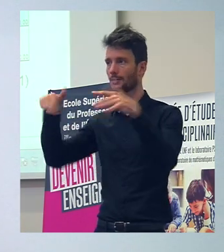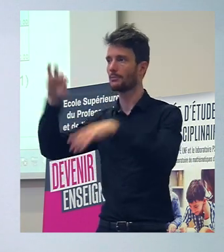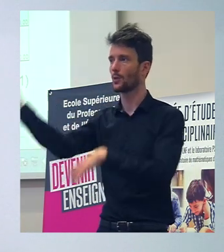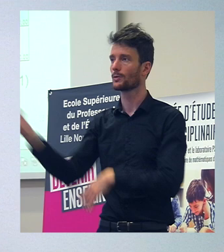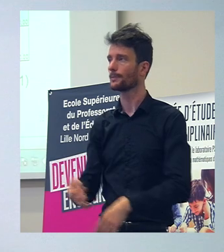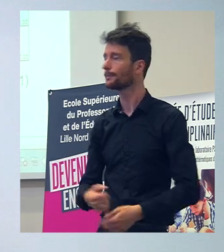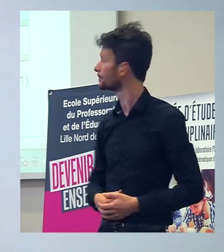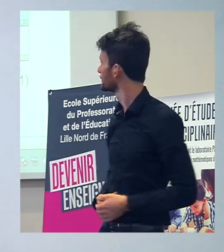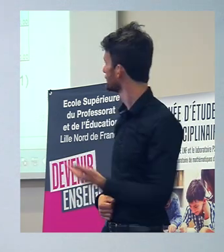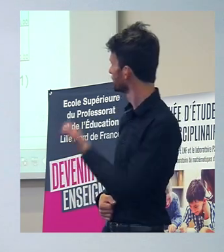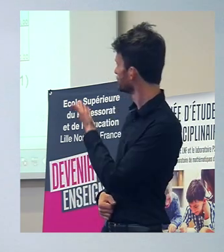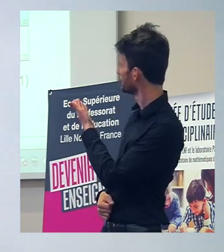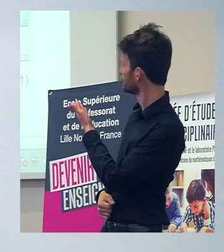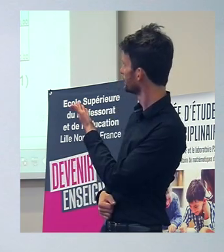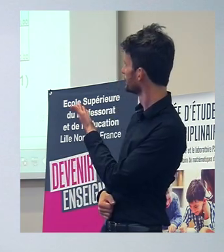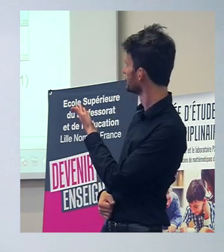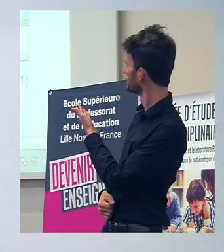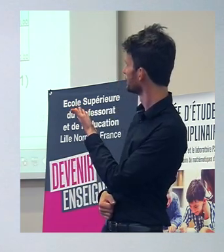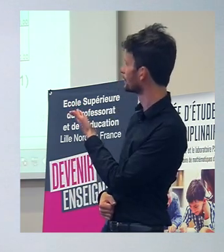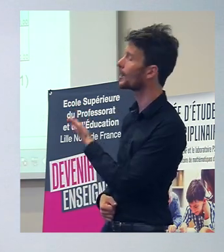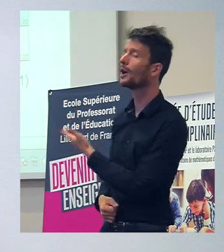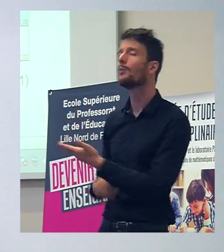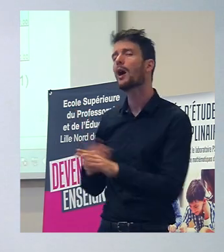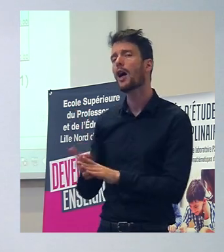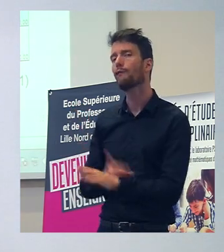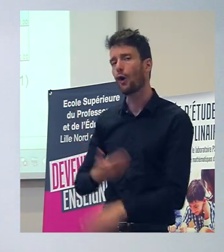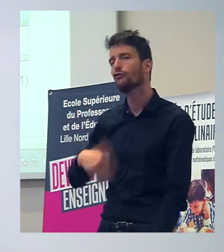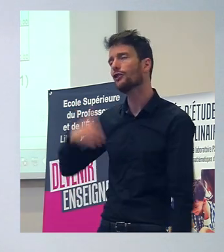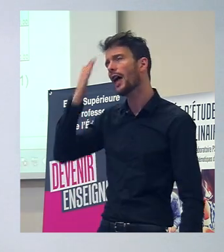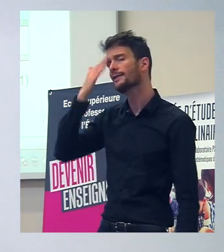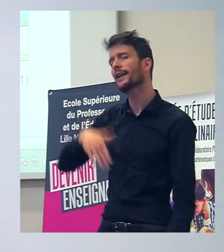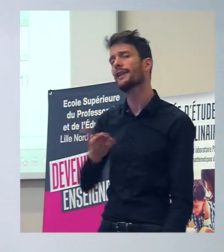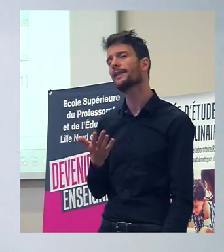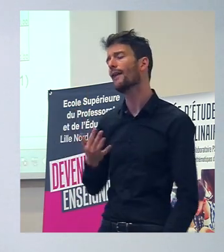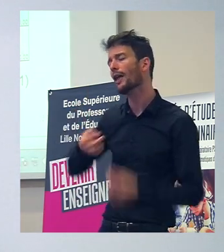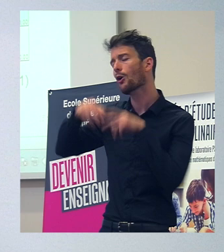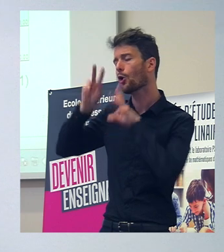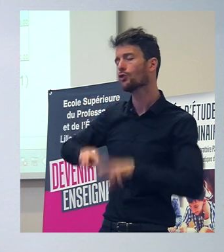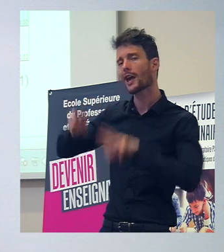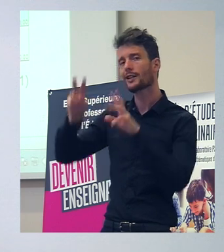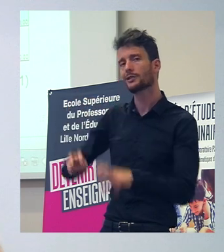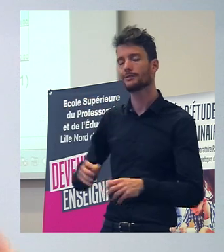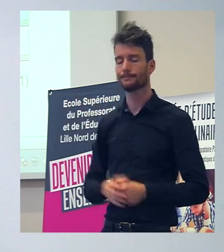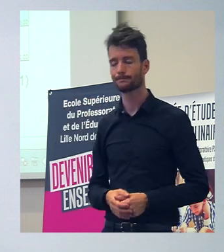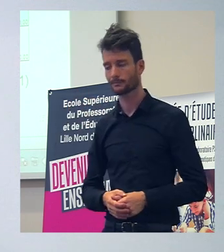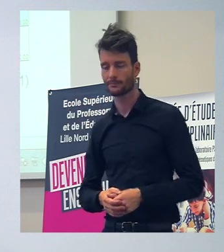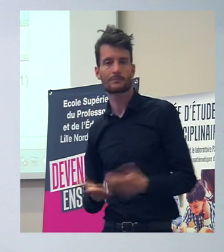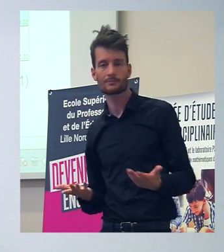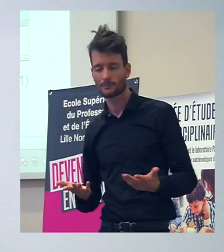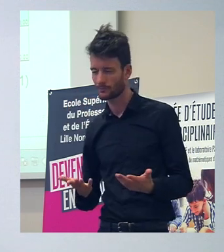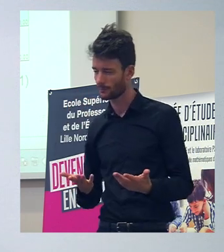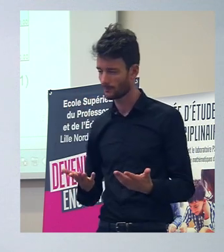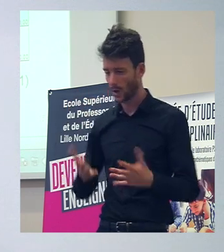2,17%. Ceci dit, je savais déjà au niveau des recherches que si on mettait en place